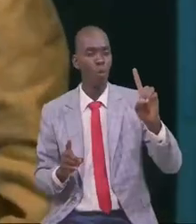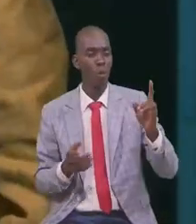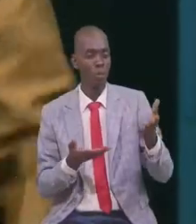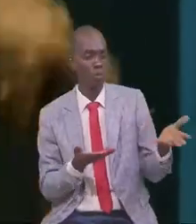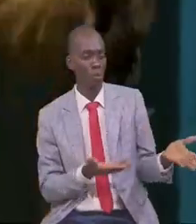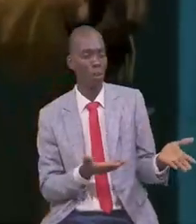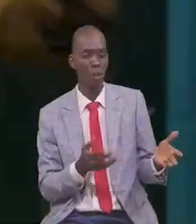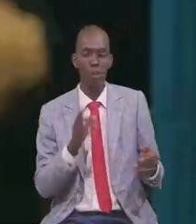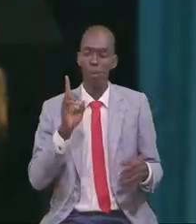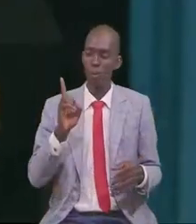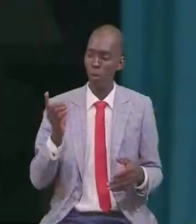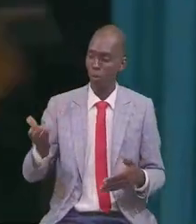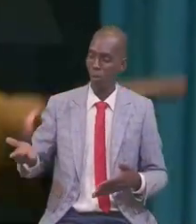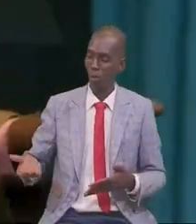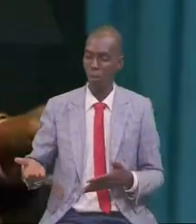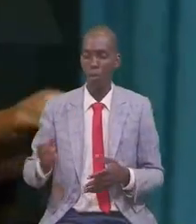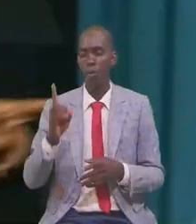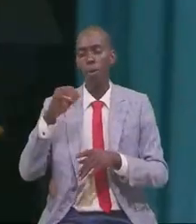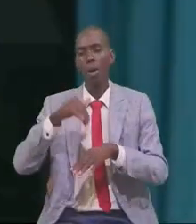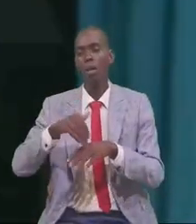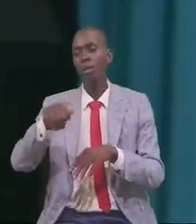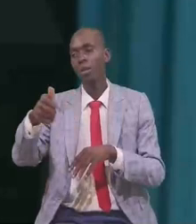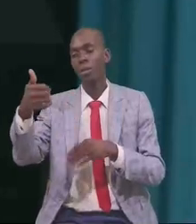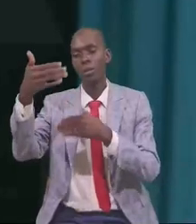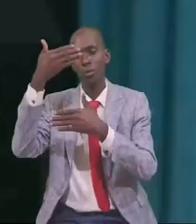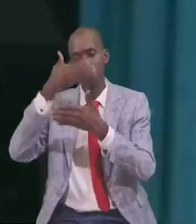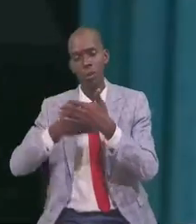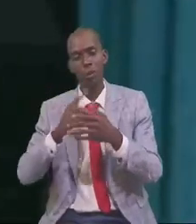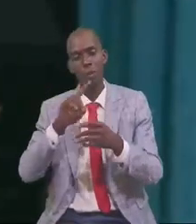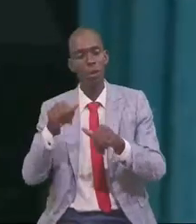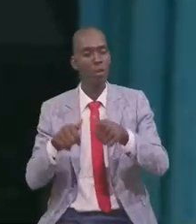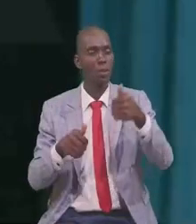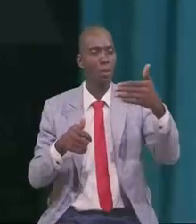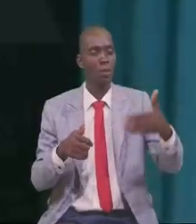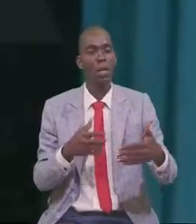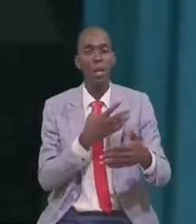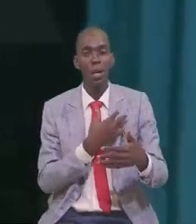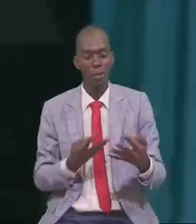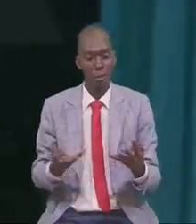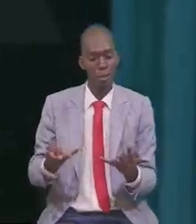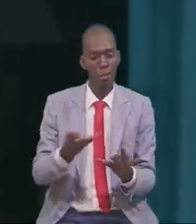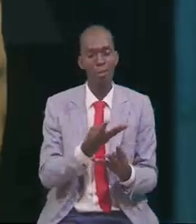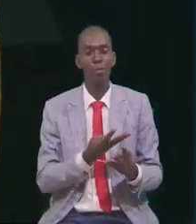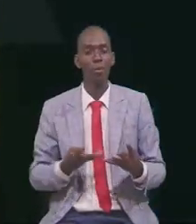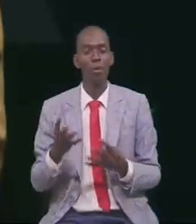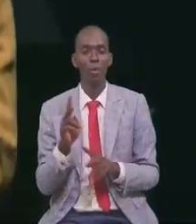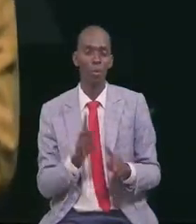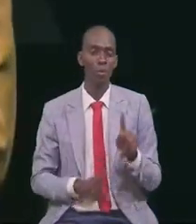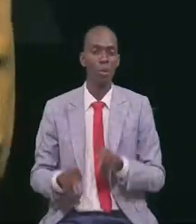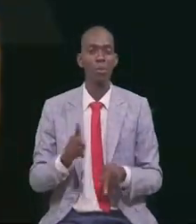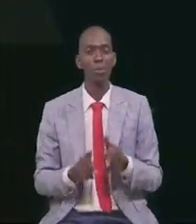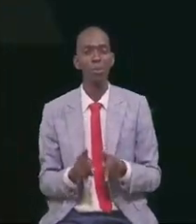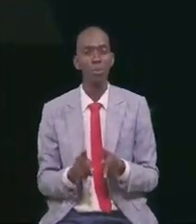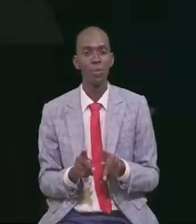coin, l'autre dans l'autre coin et l'autre aussi dans l'autre coin. Quatre parmi